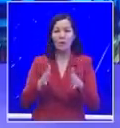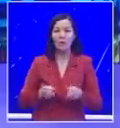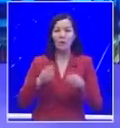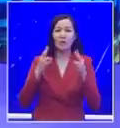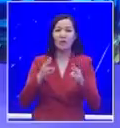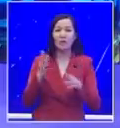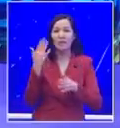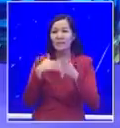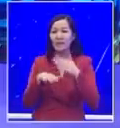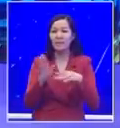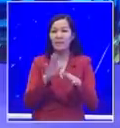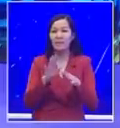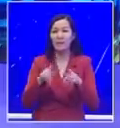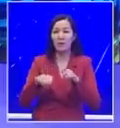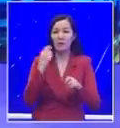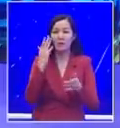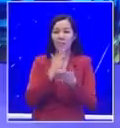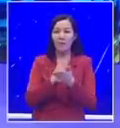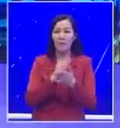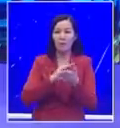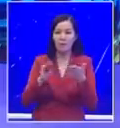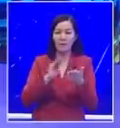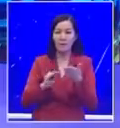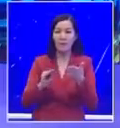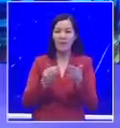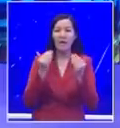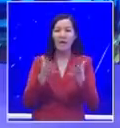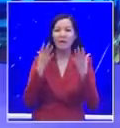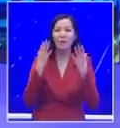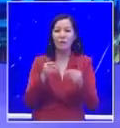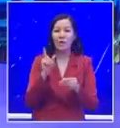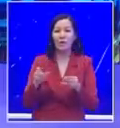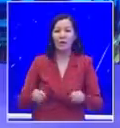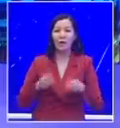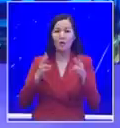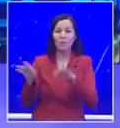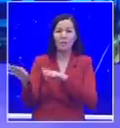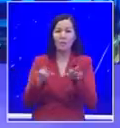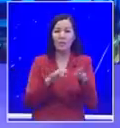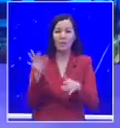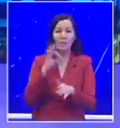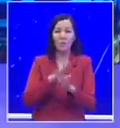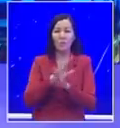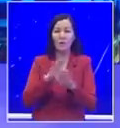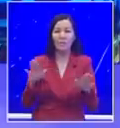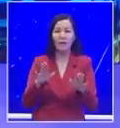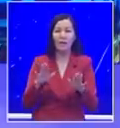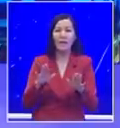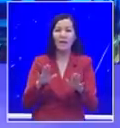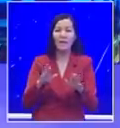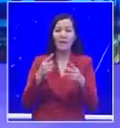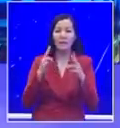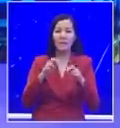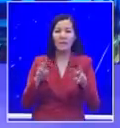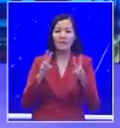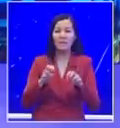режимін сақтамағаны жазылады. Жалпы департамент өкілдерінің айтуынша әлі күнге дейін азаматтар қауіпсіздік шараларын қолданбай блок бекеттерден түрлі